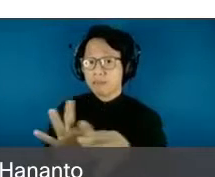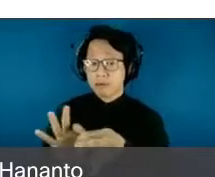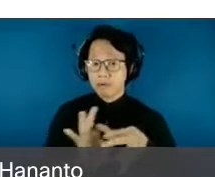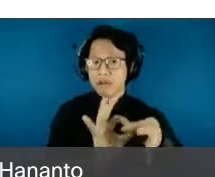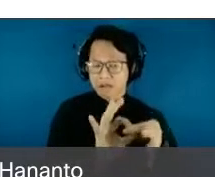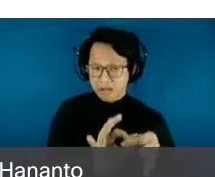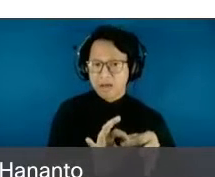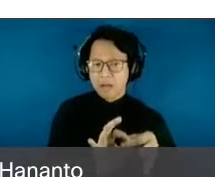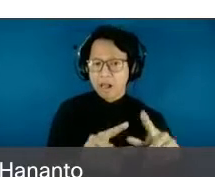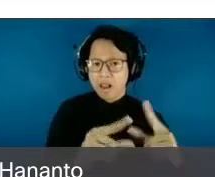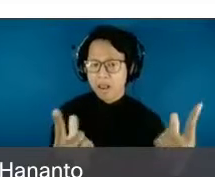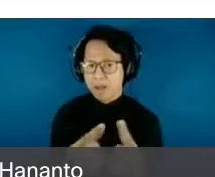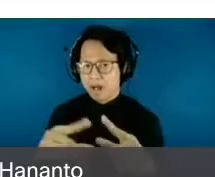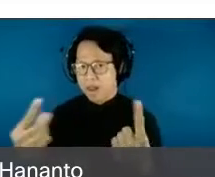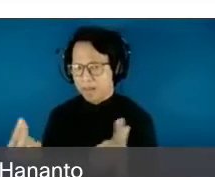vokasi, kemudian